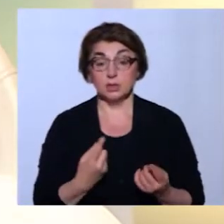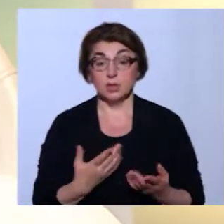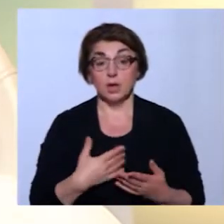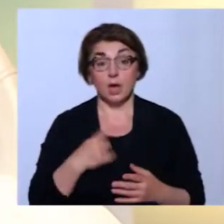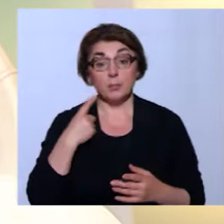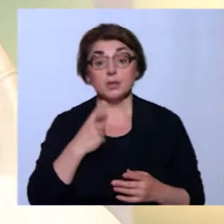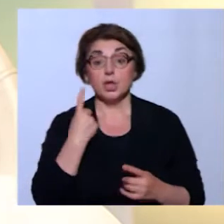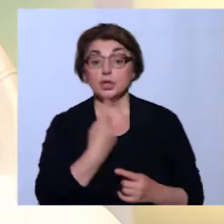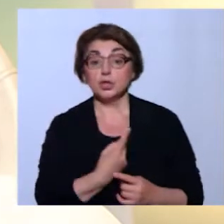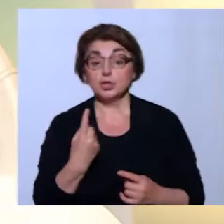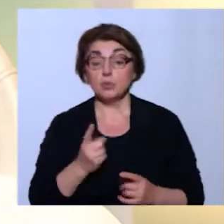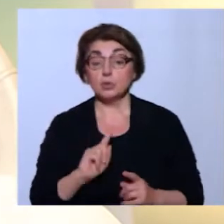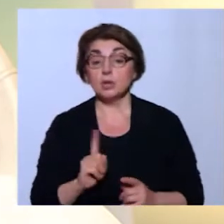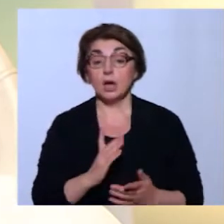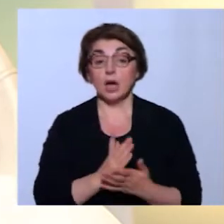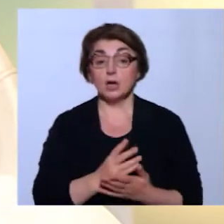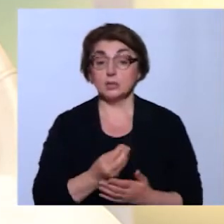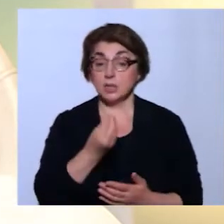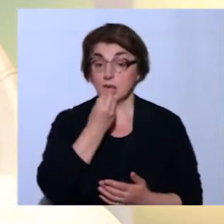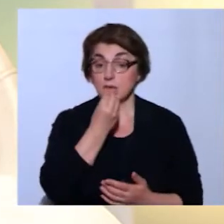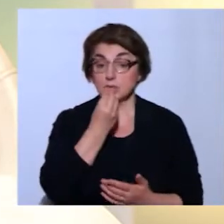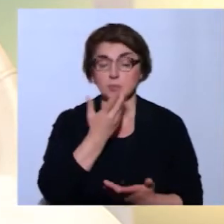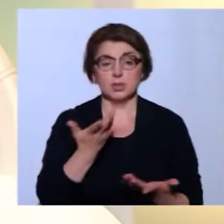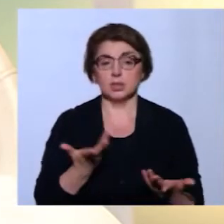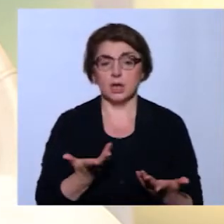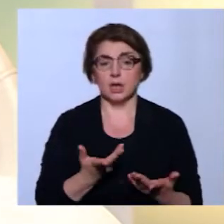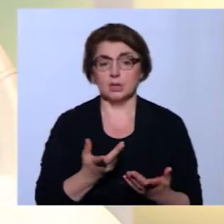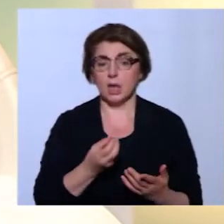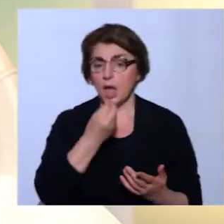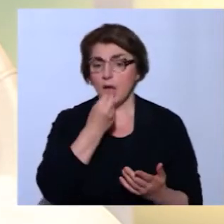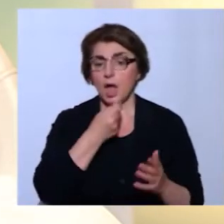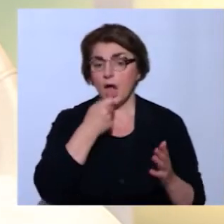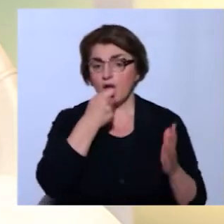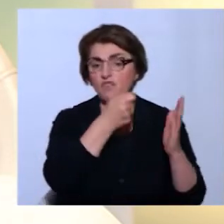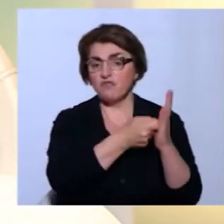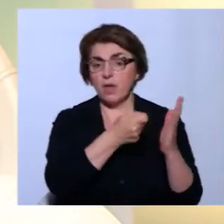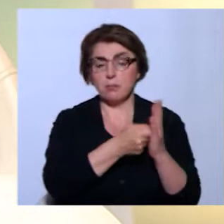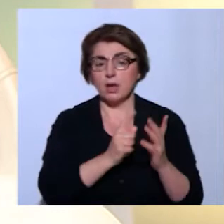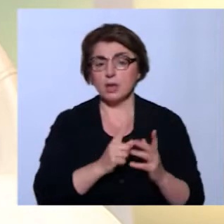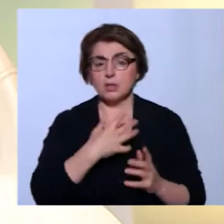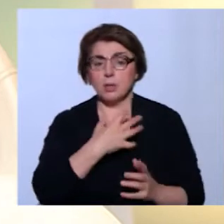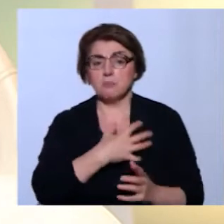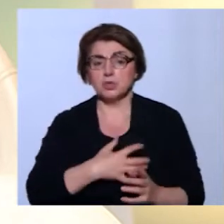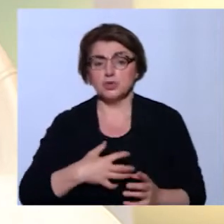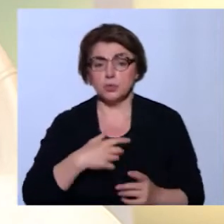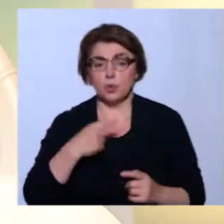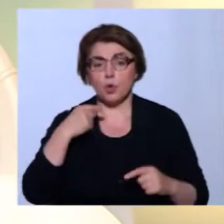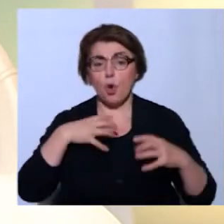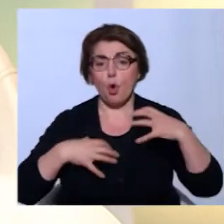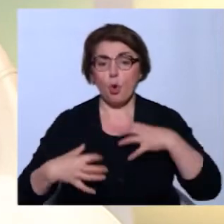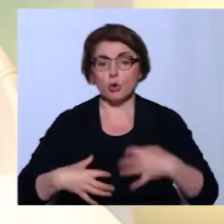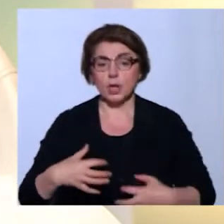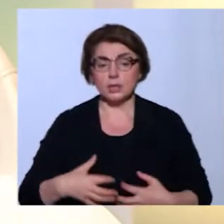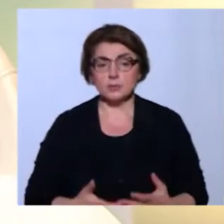Მოდით გავარჩიოთ, რა არის ეს კვება, რა არის ასეთი, რაც ძალიან მნიშვნელოვანია ორგანიზმებისთვის,